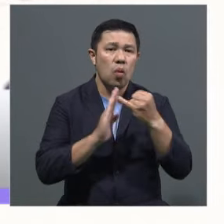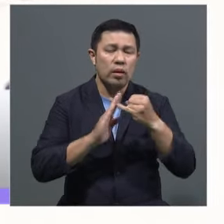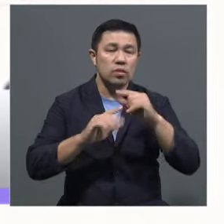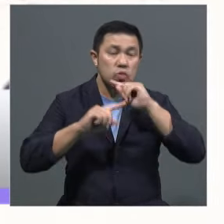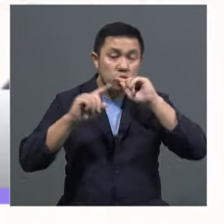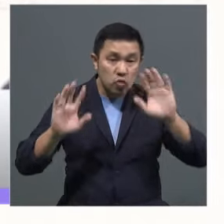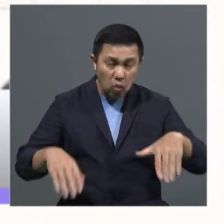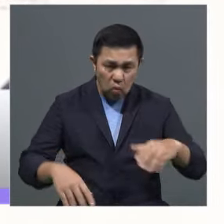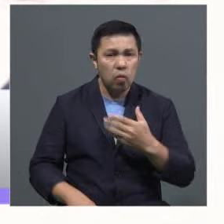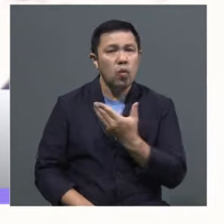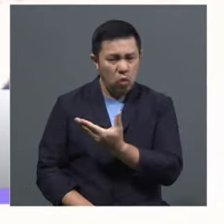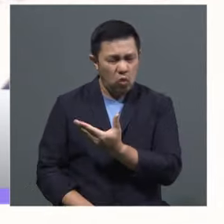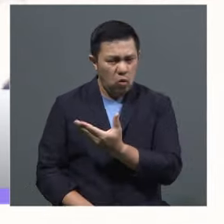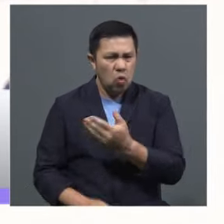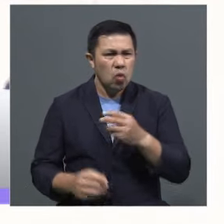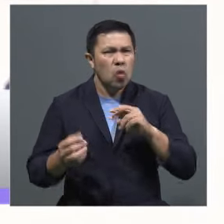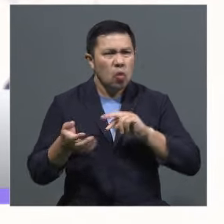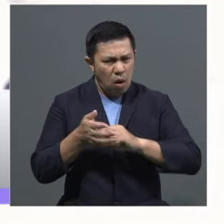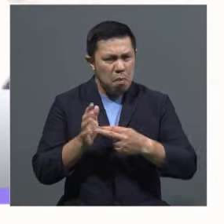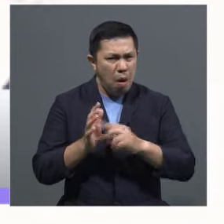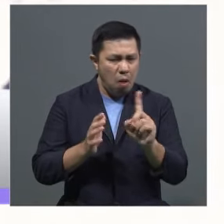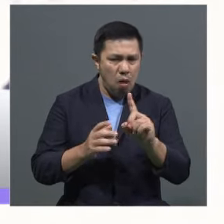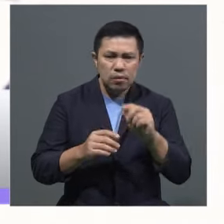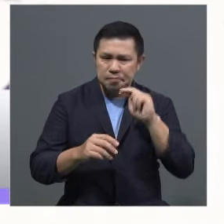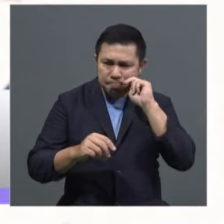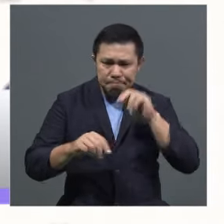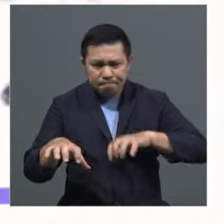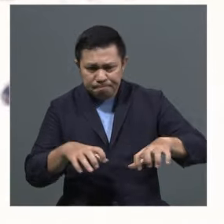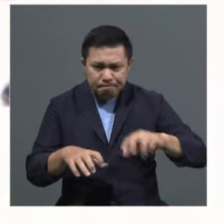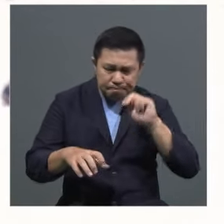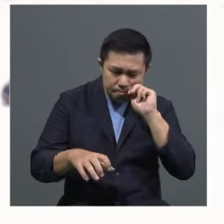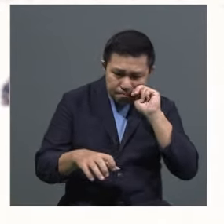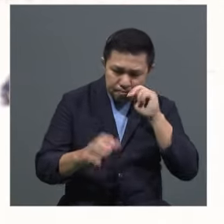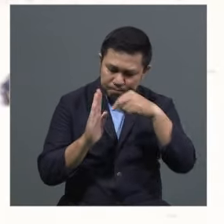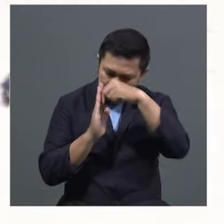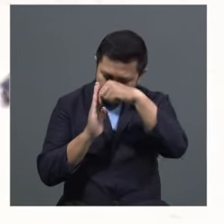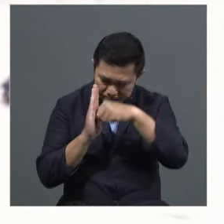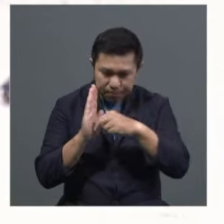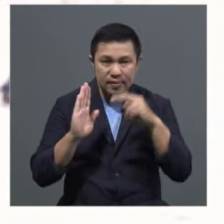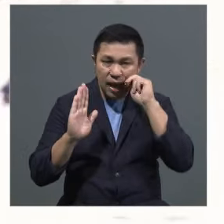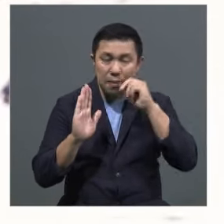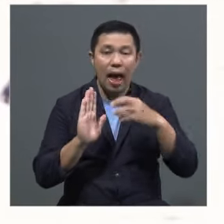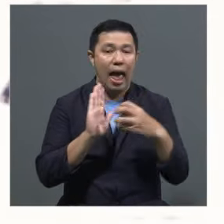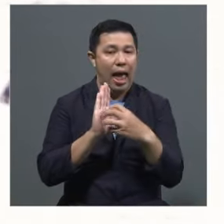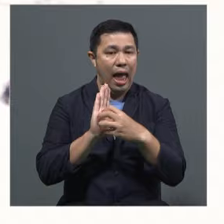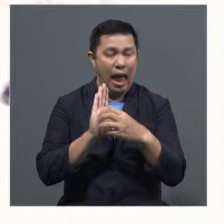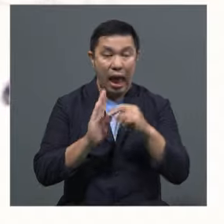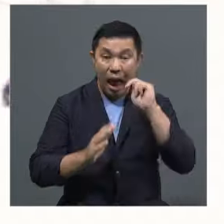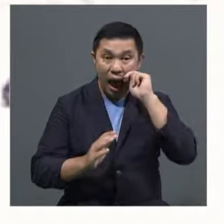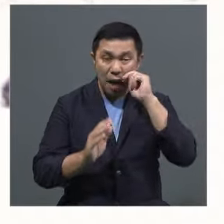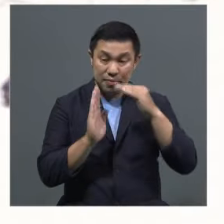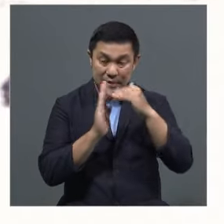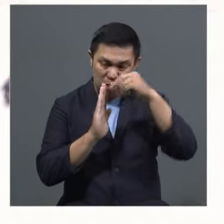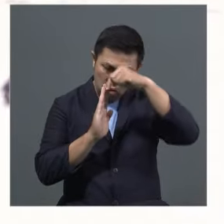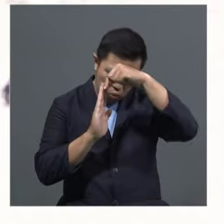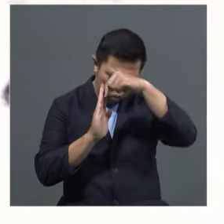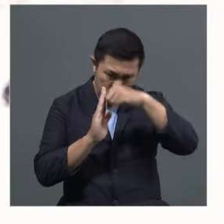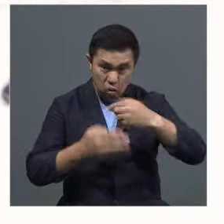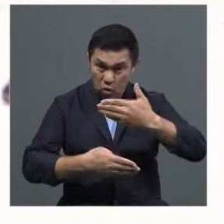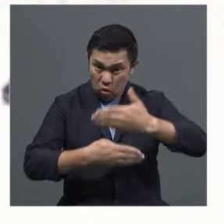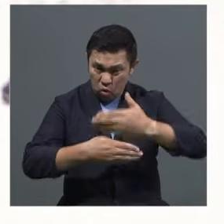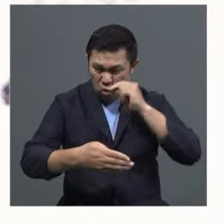แห่งนี้นะคะก็ถือเป็นกุญแจสำคัญในการบริหารจัดการน้ำลุ่มน้ำภาคกลางค่ะล่าสุดก็พบว่ามีปริมาณน้ำเหนือที่ไหลลงสู่เขื่อนเจ้าพระย